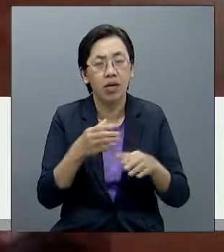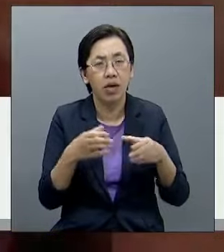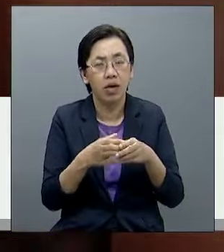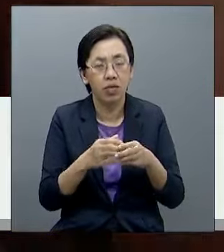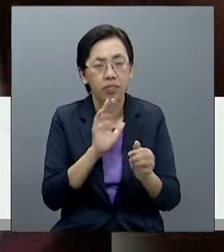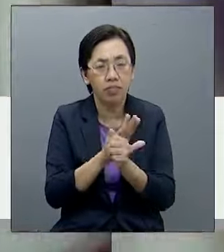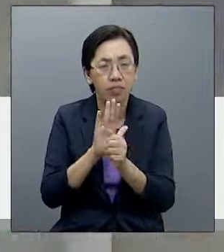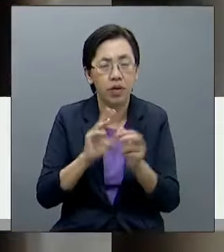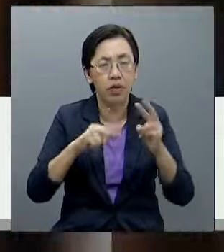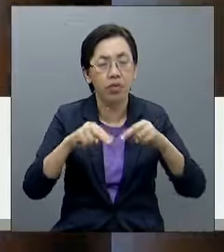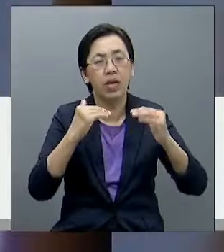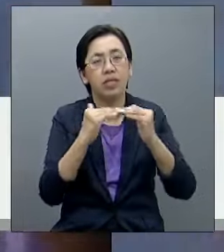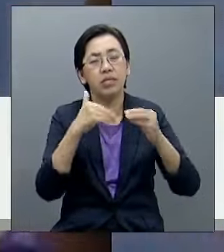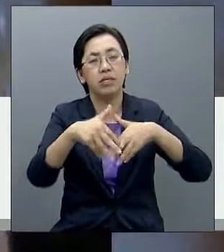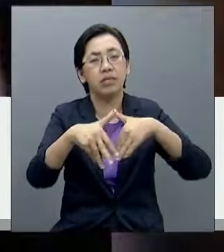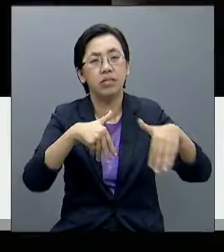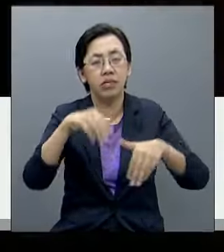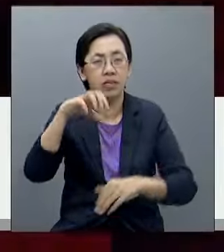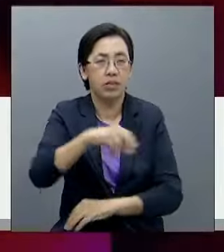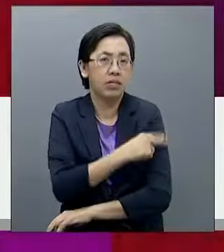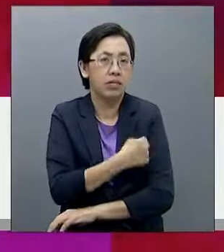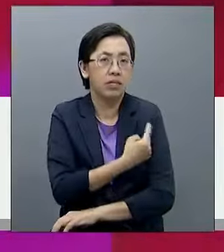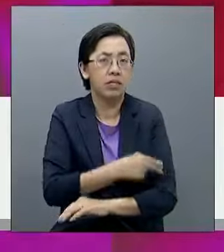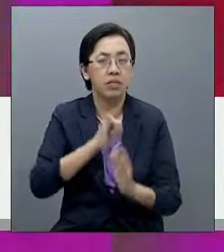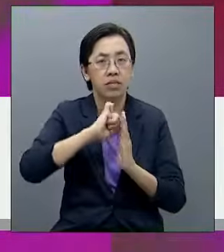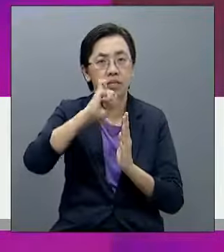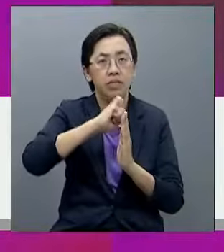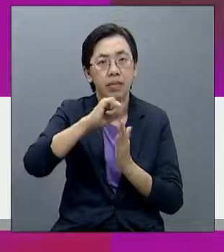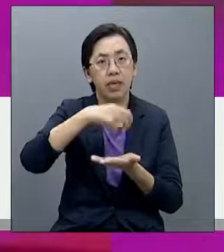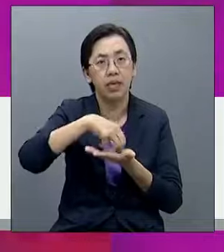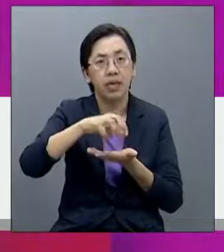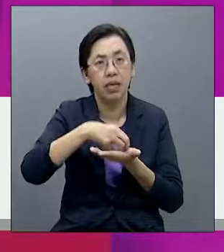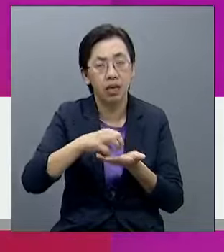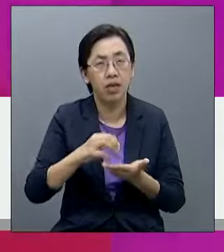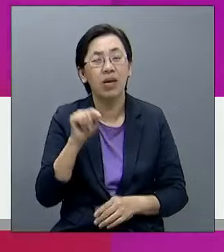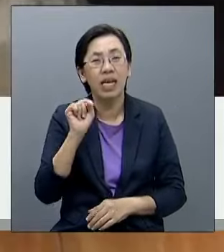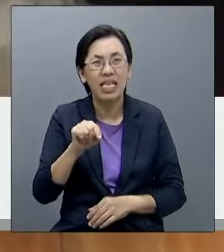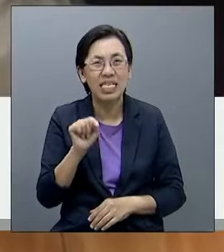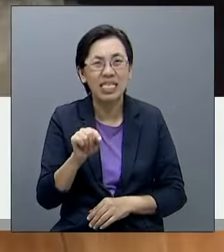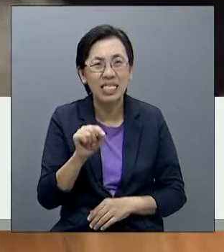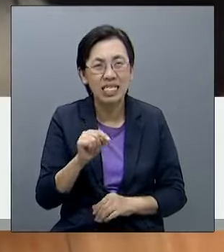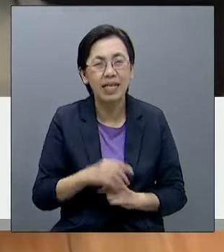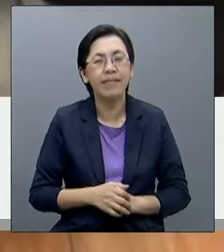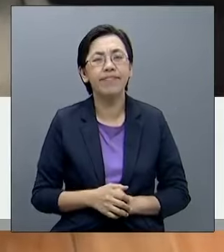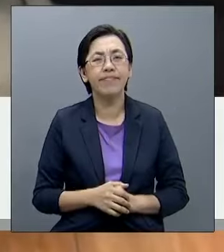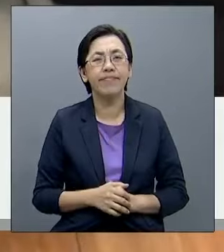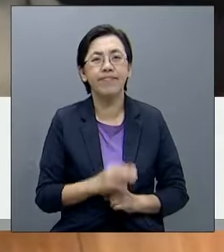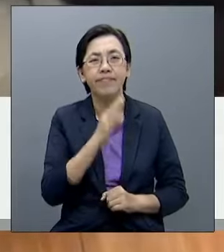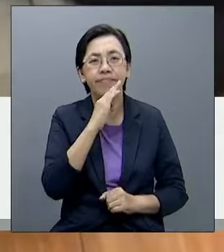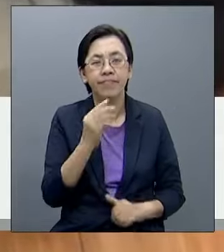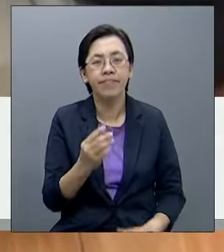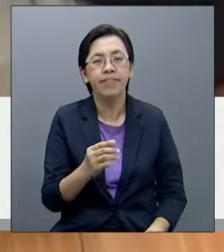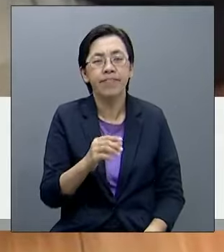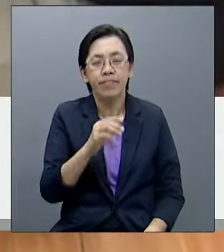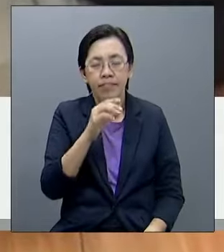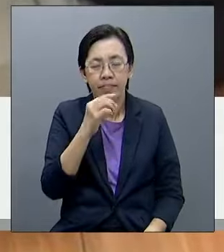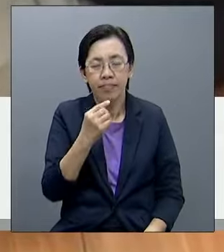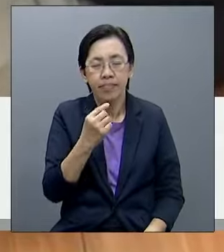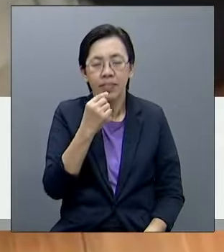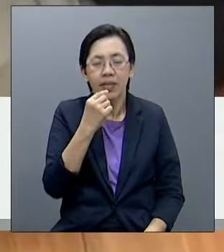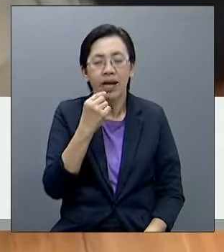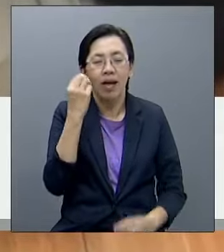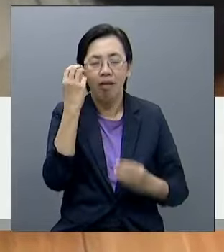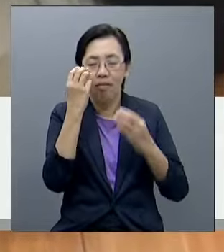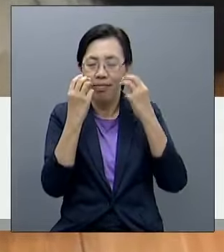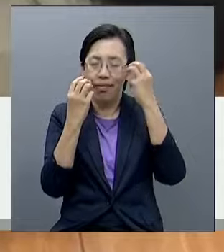ริโภคสำนักงานสาธารณสุขจังหวัดเชียงใหม่บอกว่าก๊าซไนตรัสออกไซด์เมื่อสูดดมจะมีอาการเคลิบเคลิ้มมึนเม